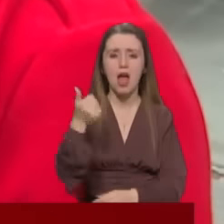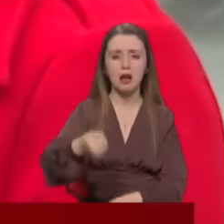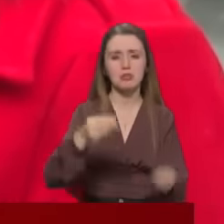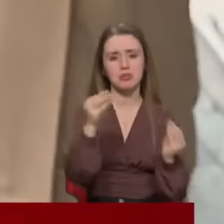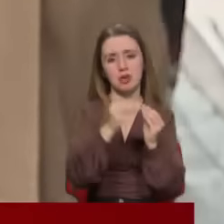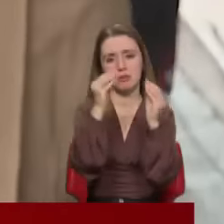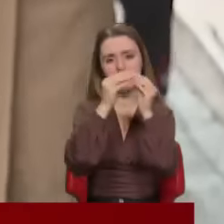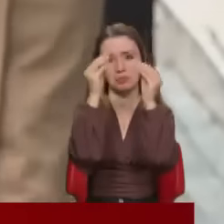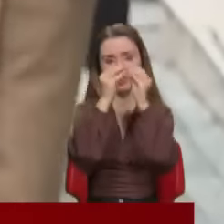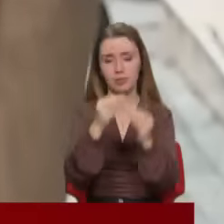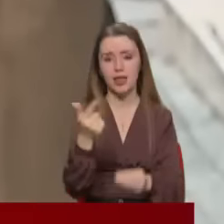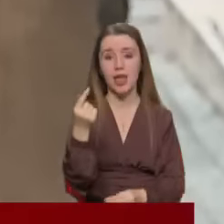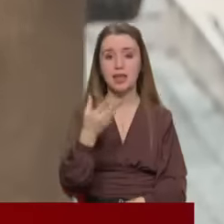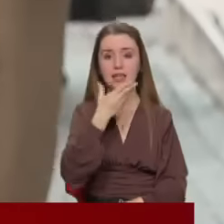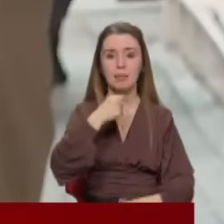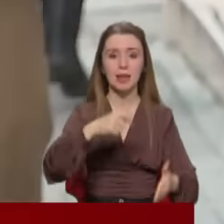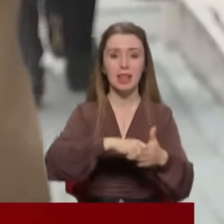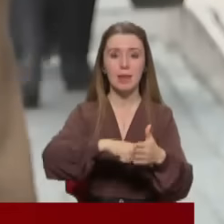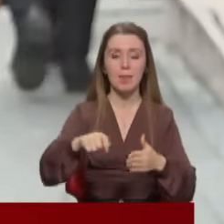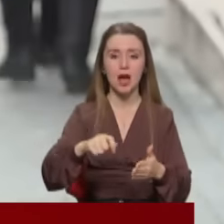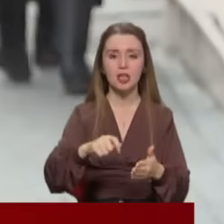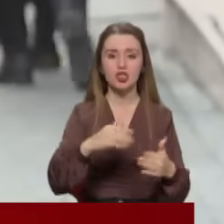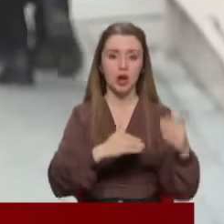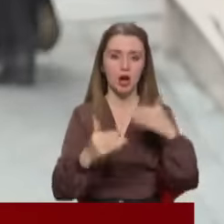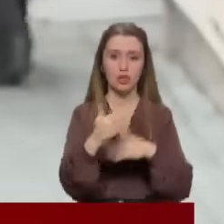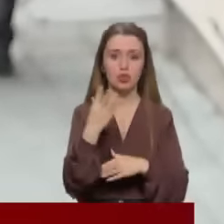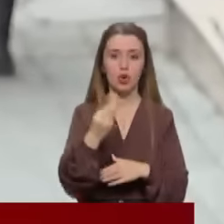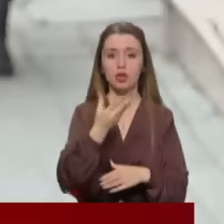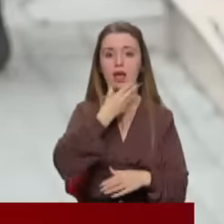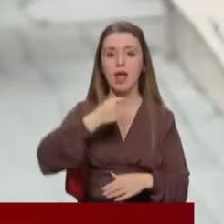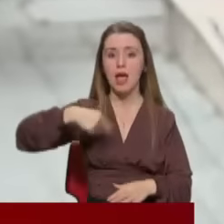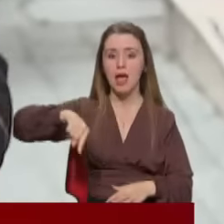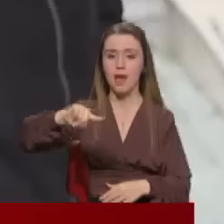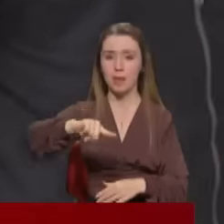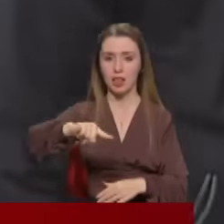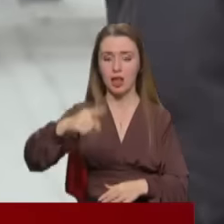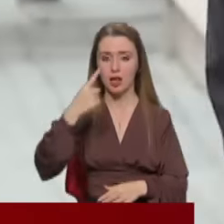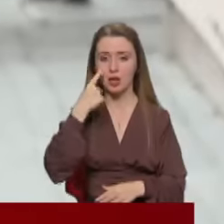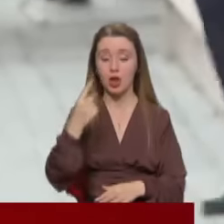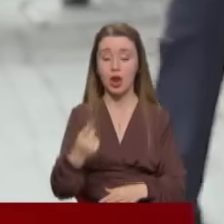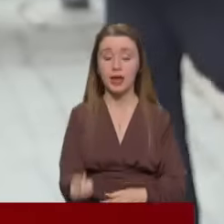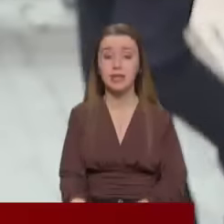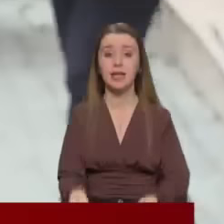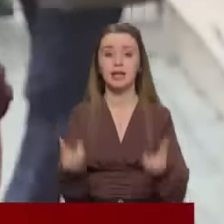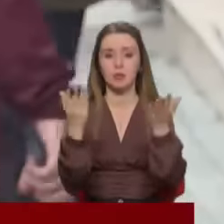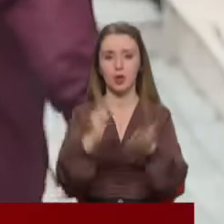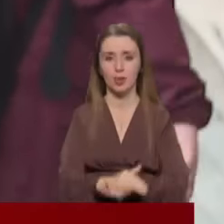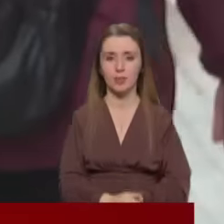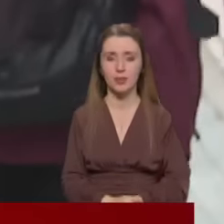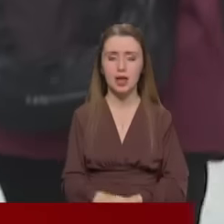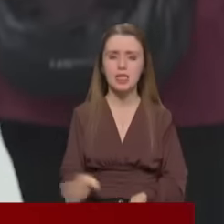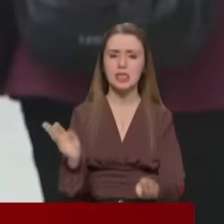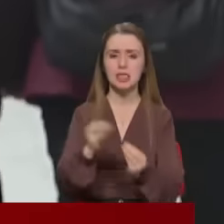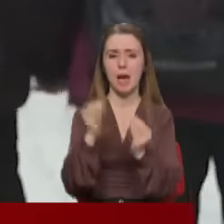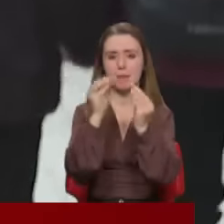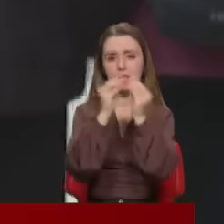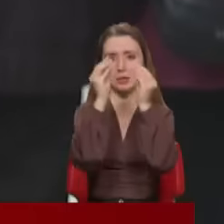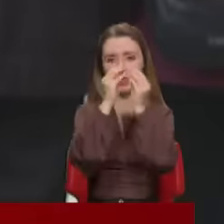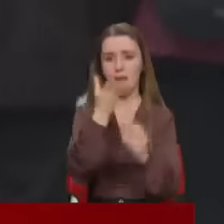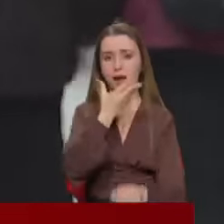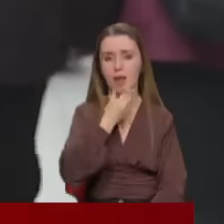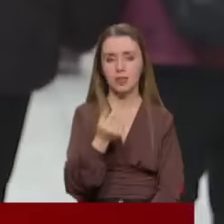zam geliyor. En düşük emekli maaşında yapılan artış emeklinin geçim derdine çare olmadı. Her gelen zamla